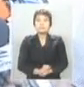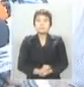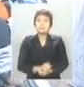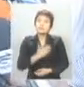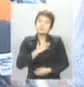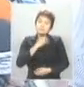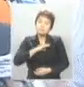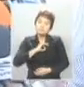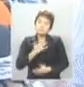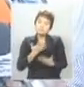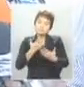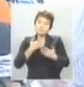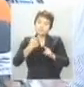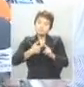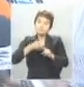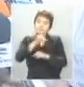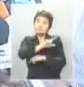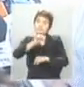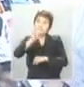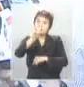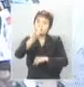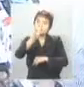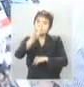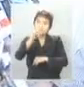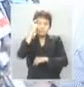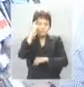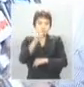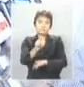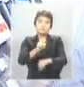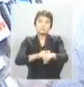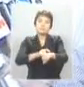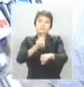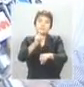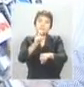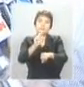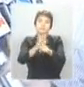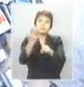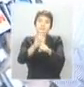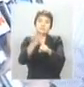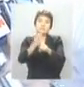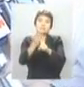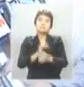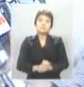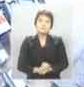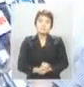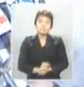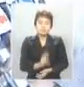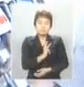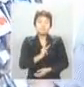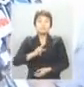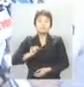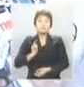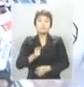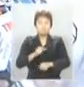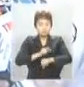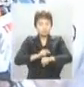ดว่าถ้าเป็น26มิถุนาอาจจะทำไม่ทันในขณะนี้นะลองไปบวกลบเวลาดูเพราะว่ากกต.เขาก็ต้องมีเวลา